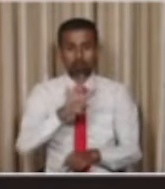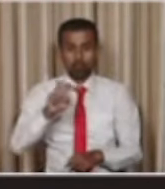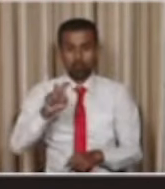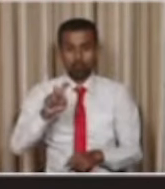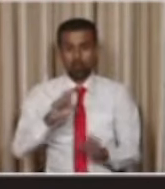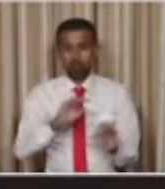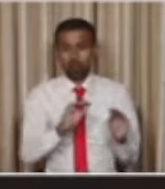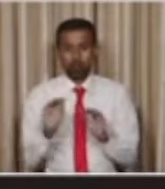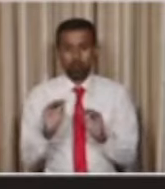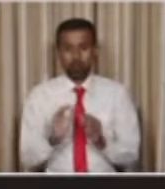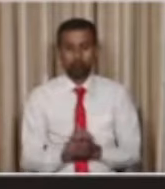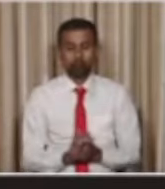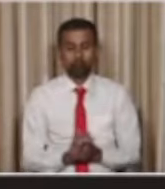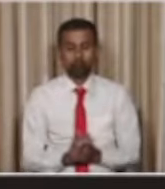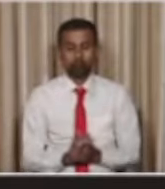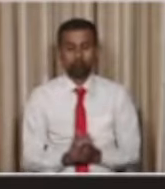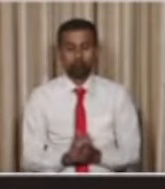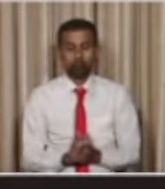kalle.